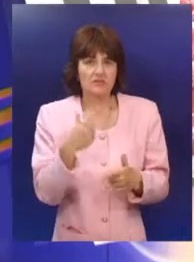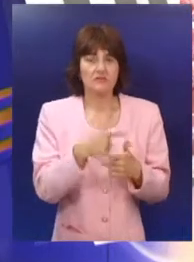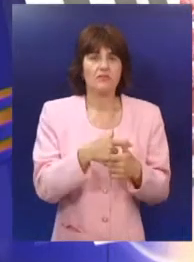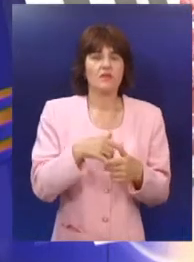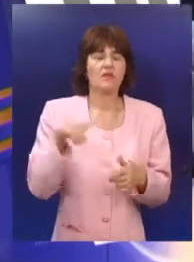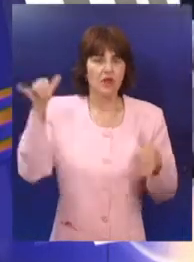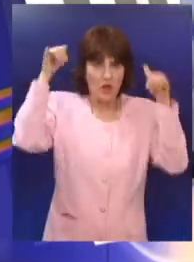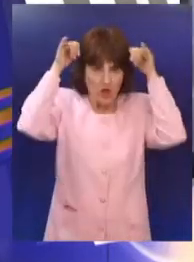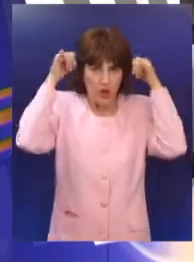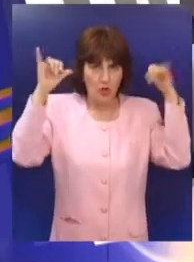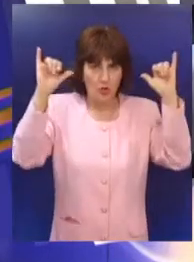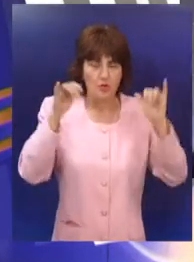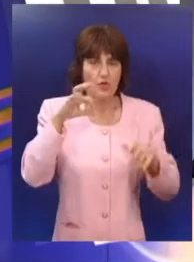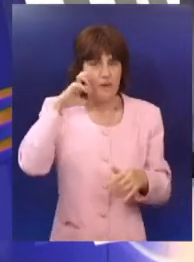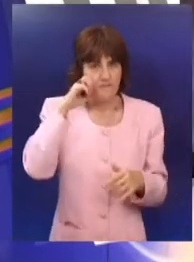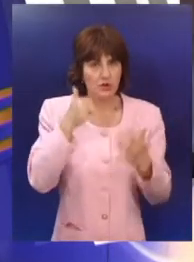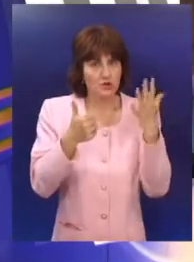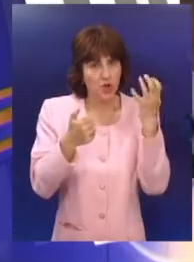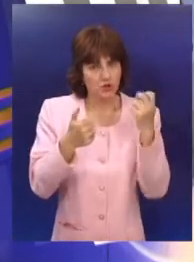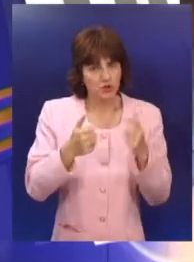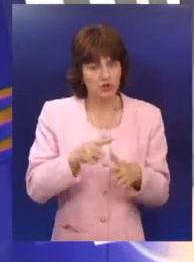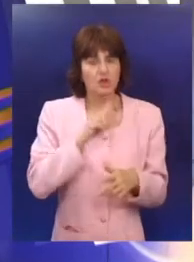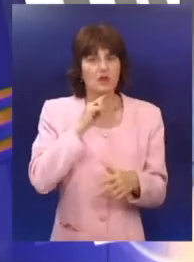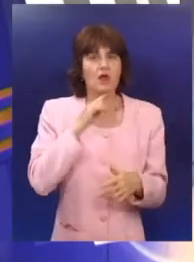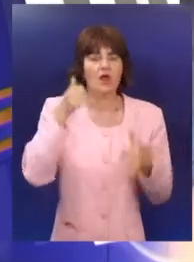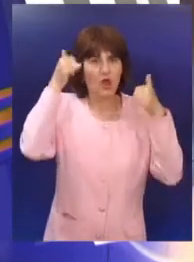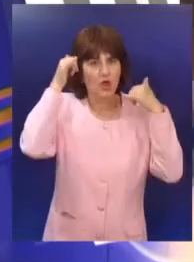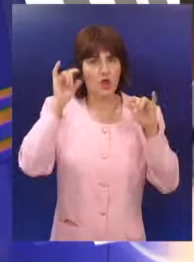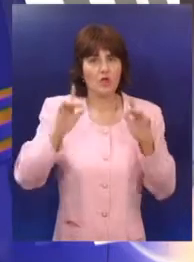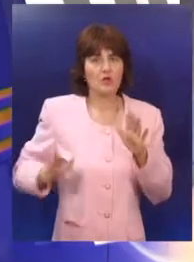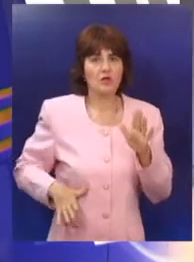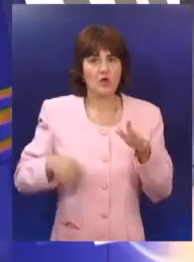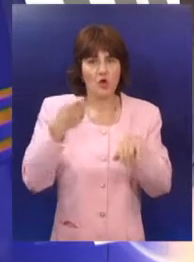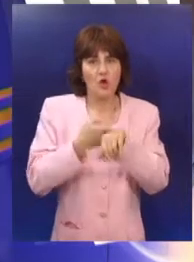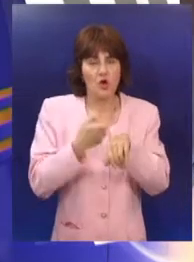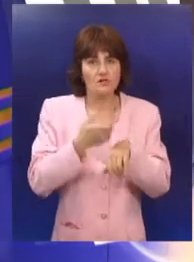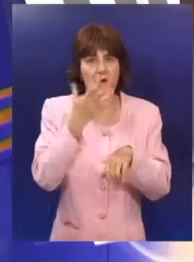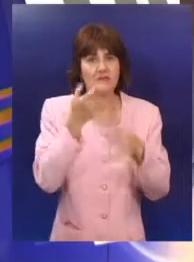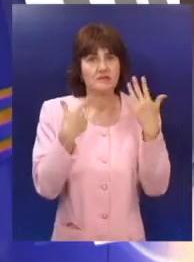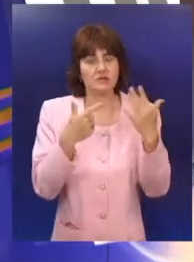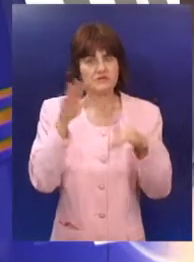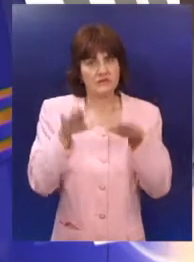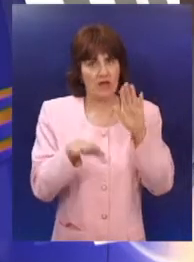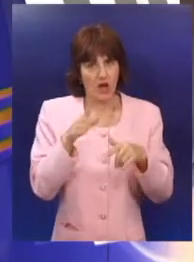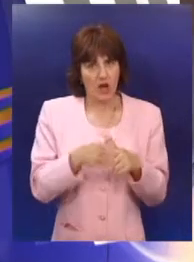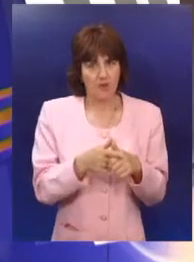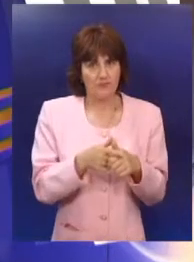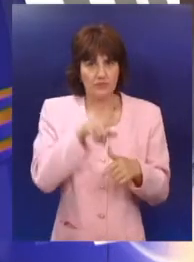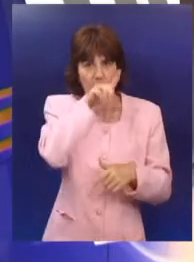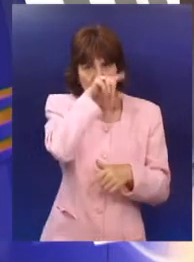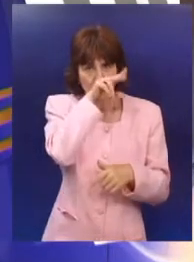bez kosti košta 689, a juneći kare 570 dinara po kilogramu. Ćureće meso